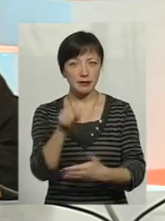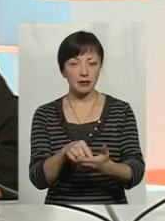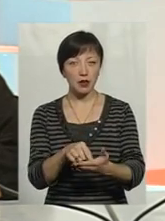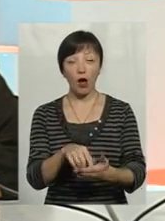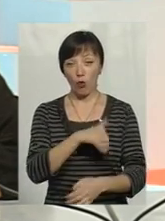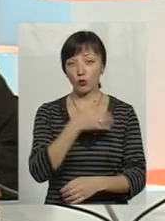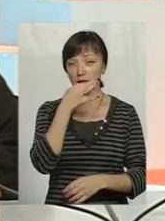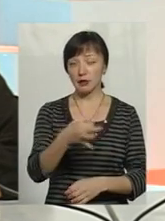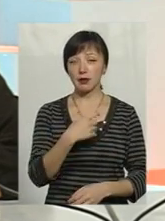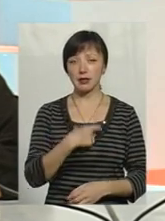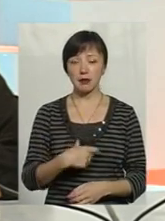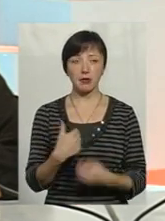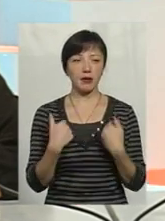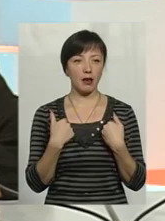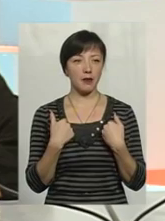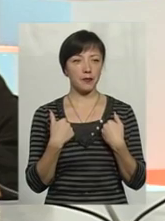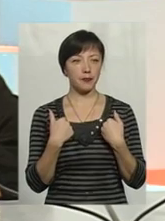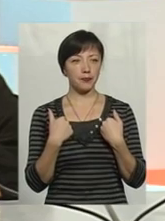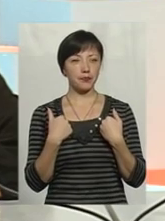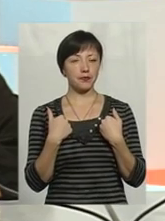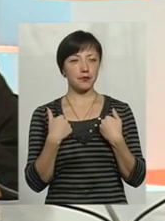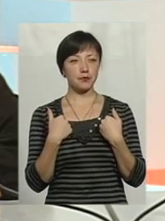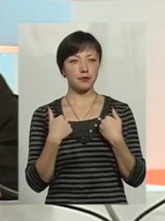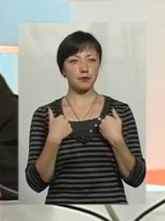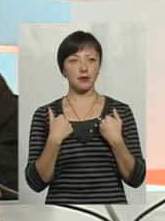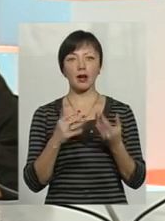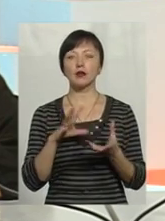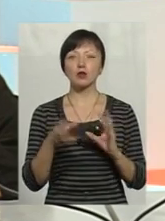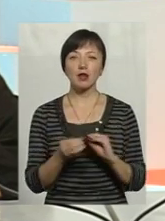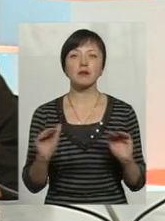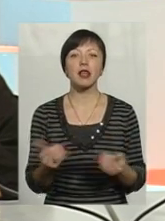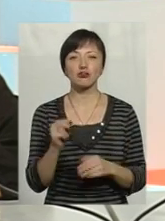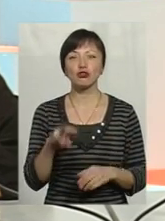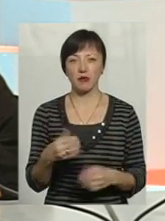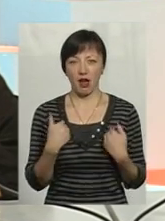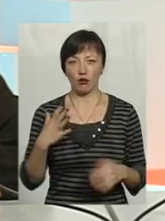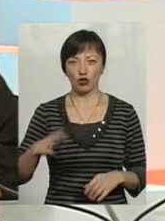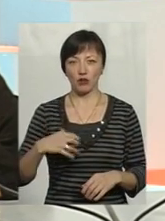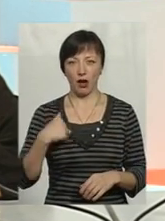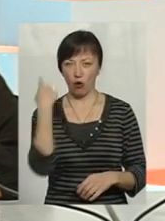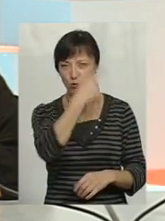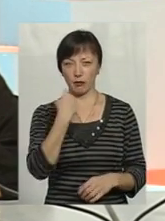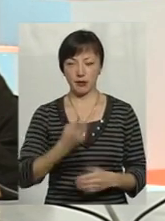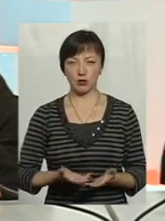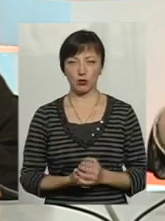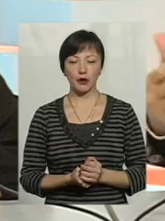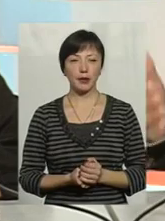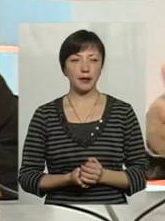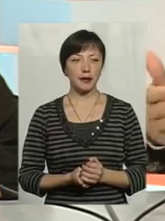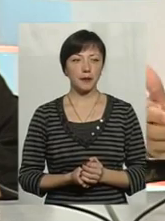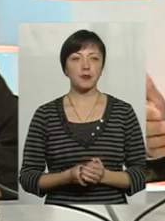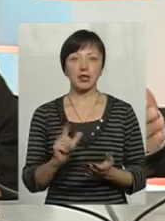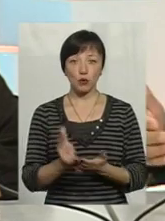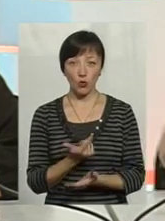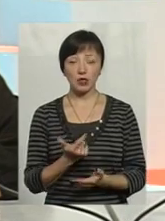хочу сказати для себе, що результат набагато менший, ніж я очікував, особисто я очікував. І